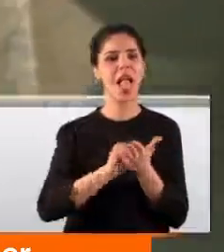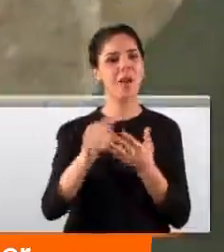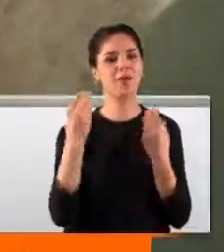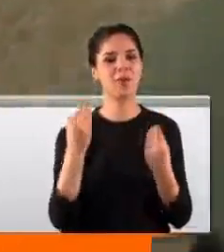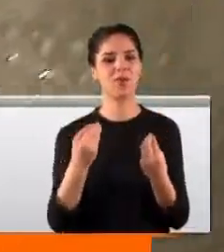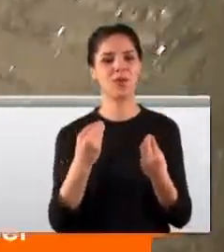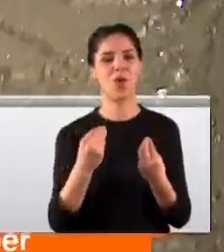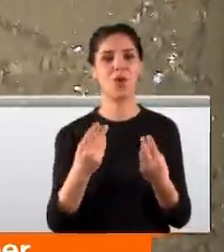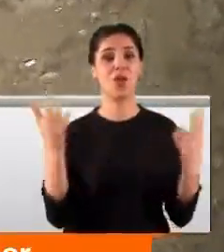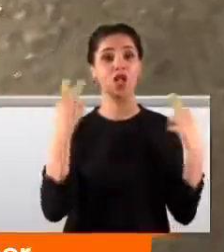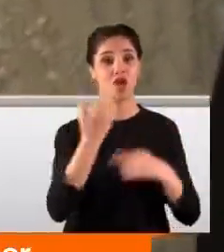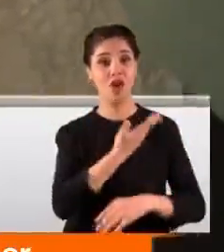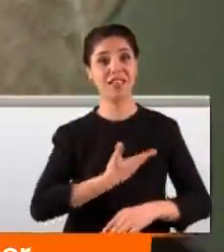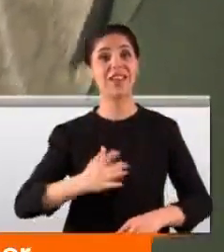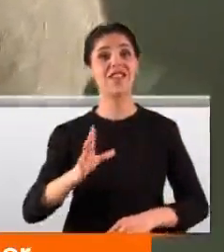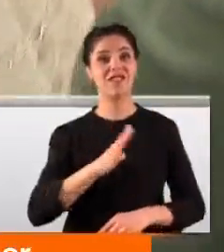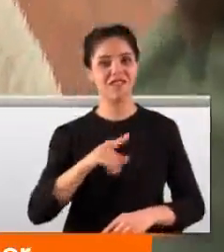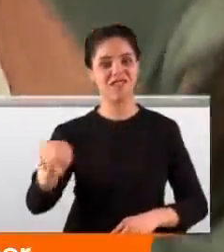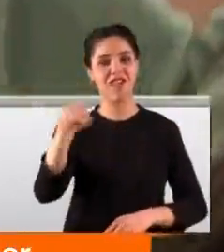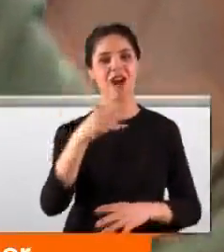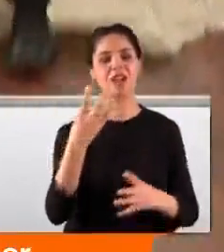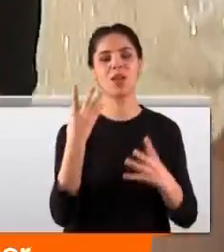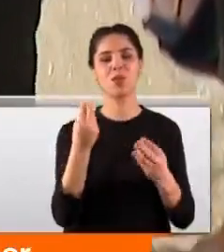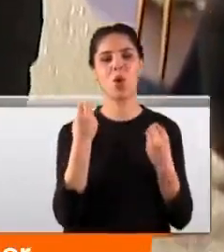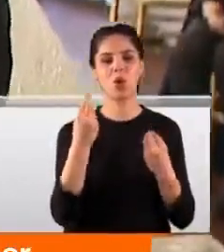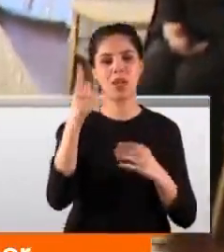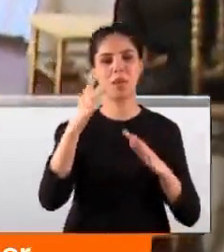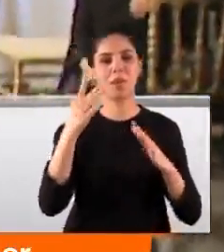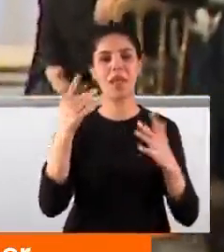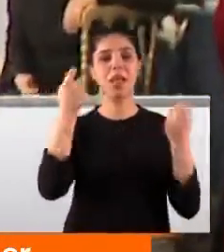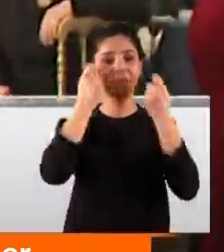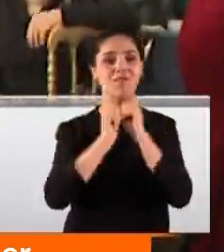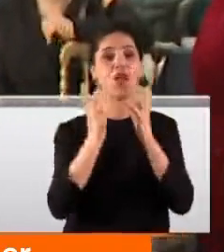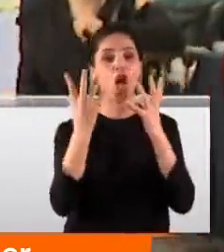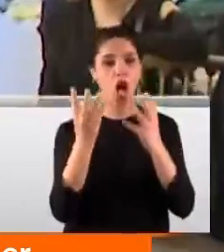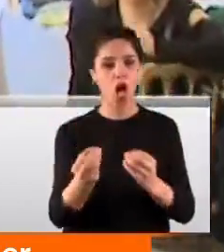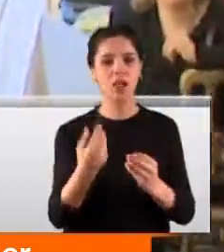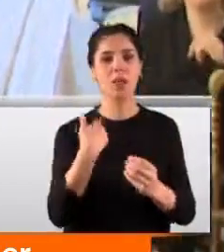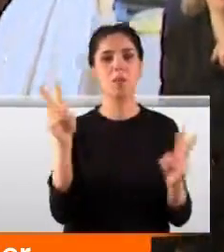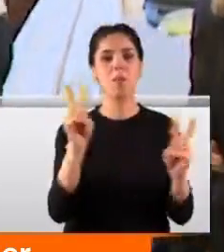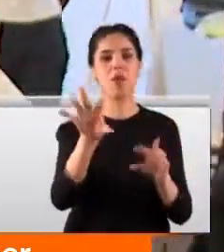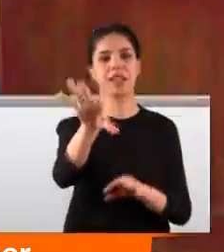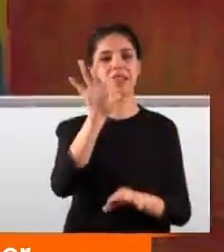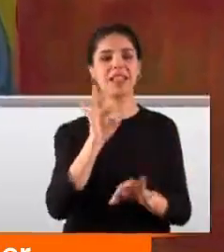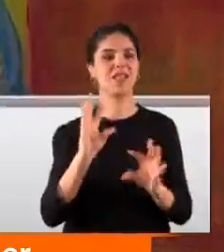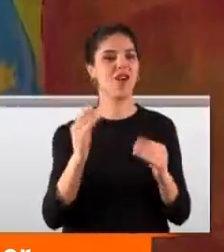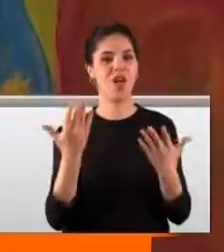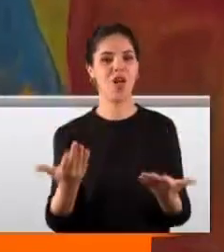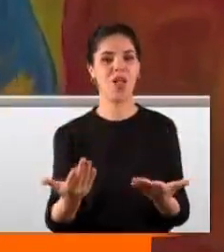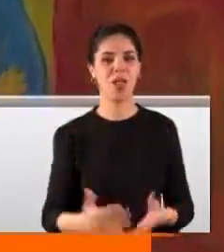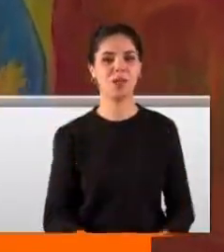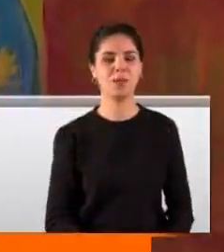güzel. Gösterişi seven gelinler için çok güzel bir gelinlik. Eğer tesettürlü bir gelin olsaydım böyle bir model tercih edebilirdim. Kuğu